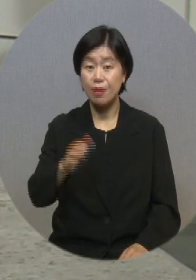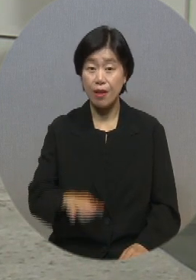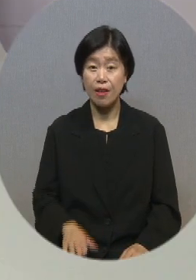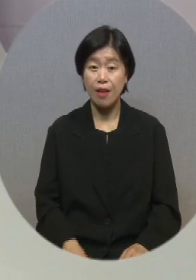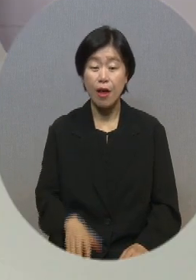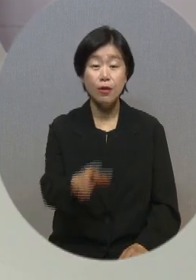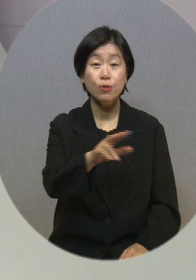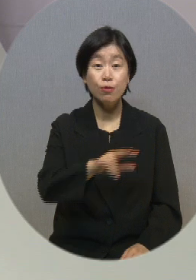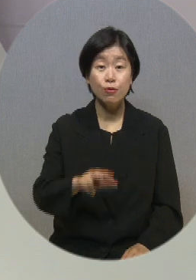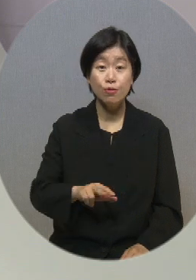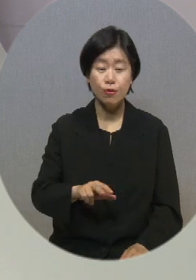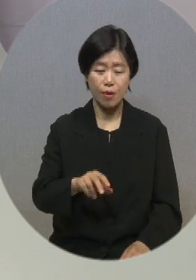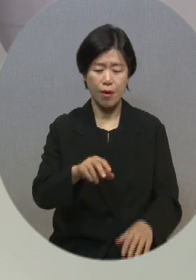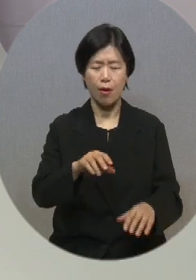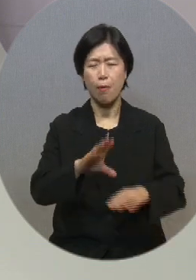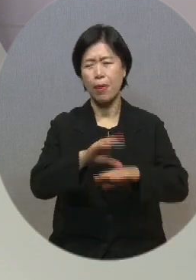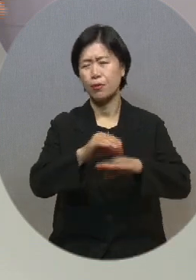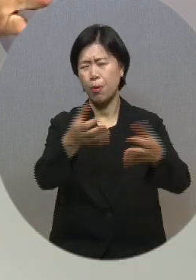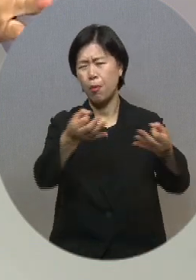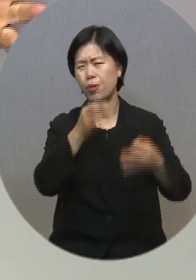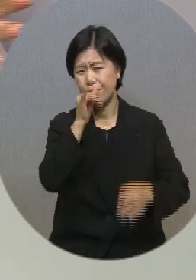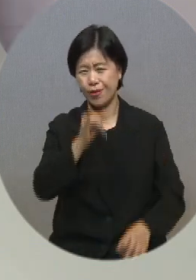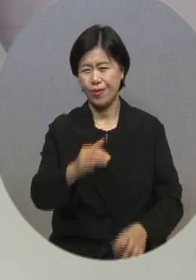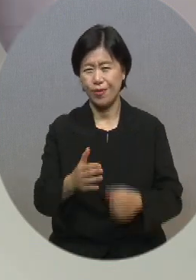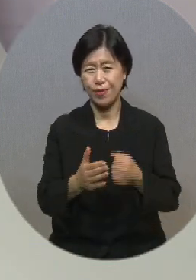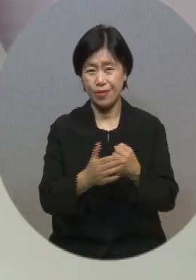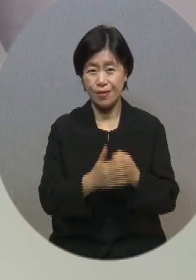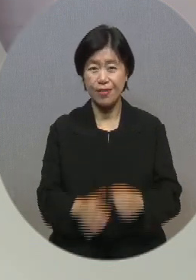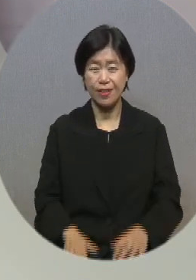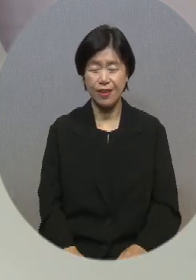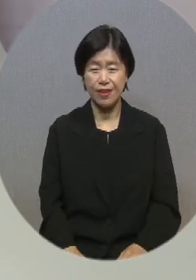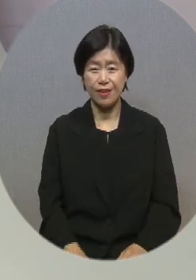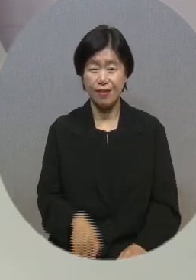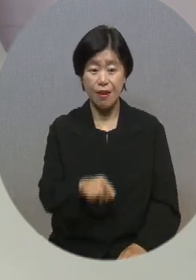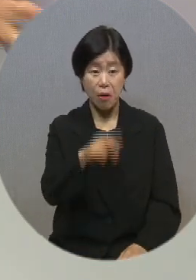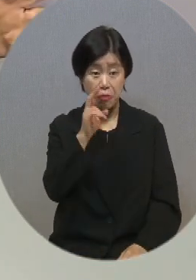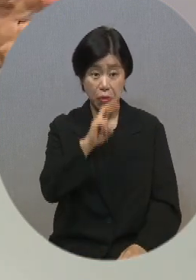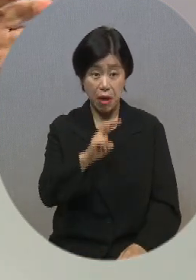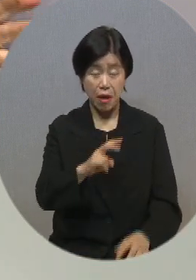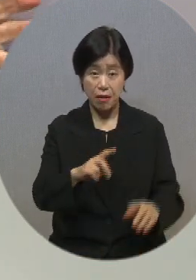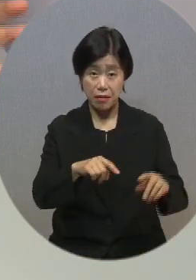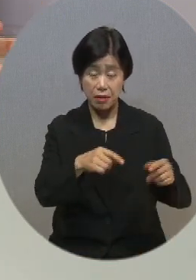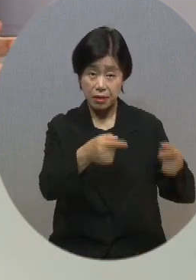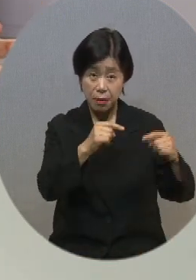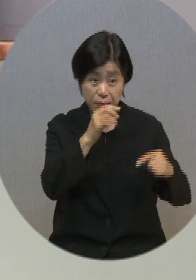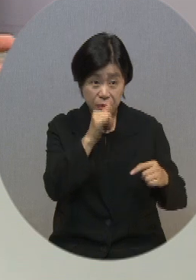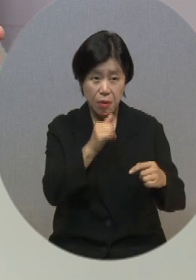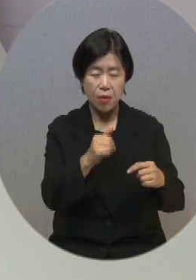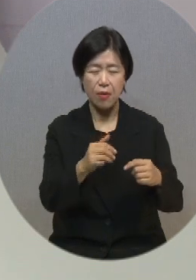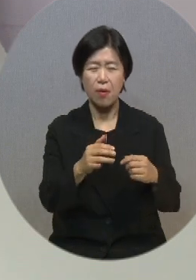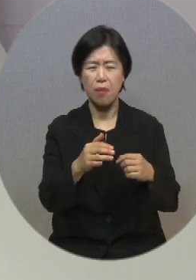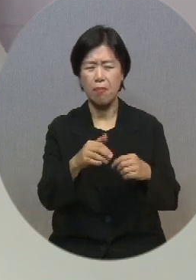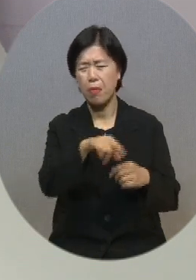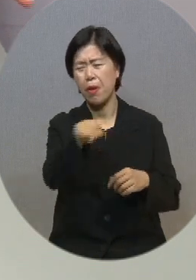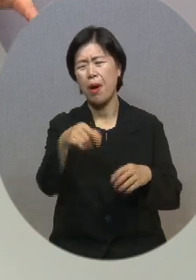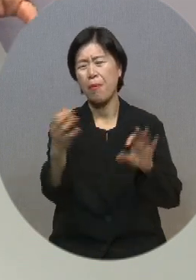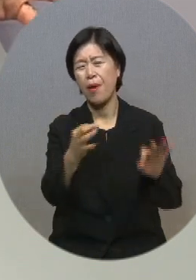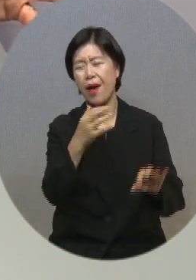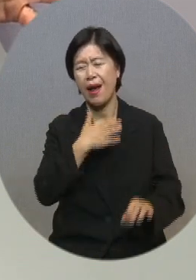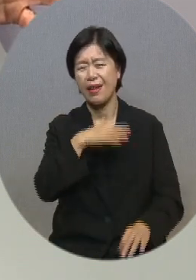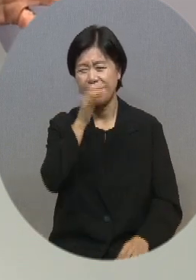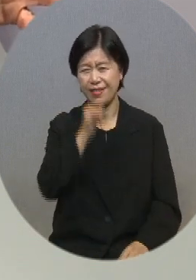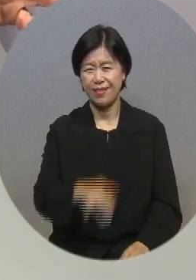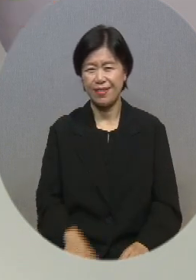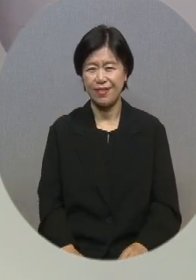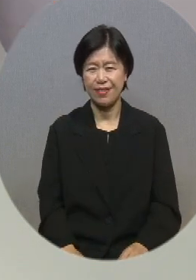아는데 왜 예, 전화도 안 하고 어떤 축하 메시지도 안 전하냐. 네. 혹시라도